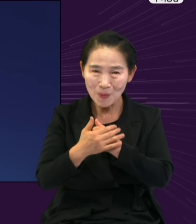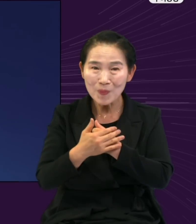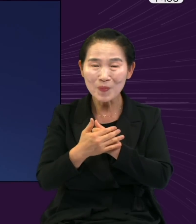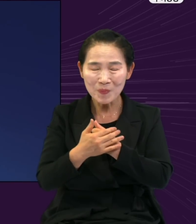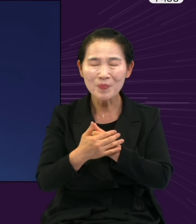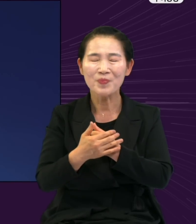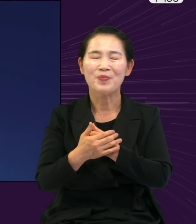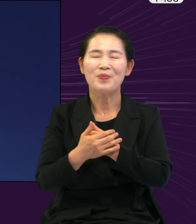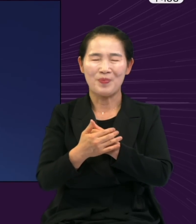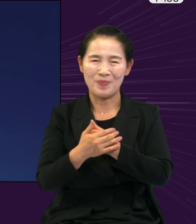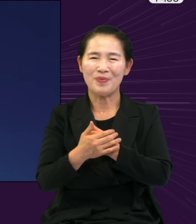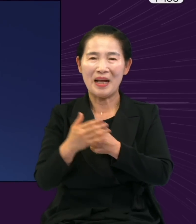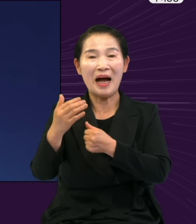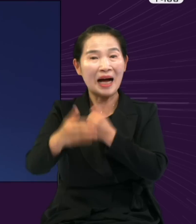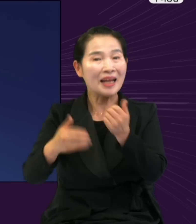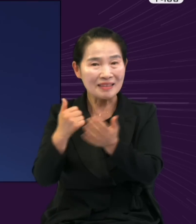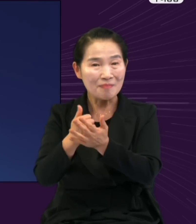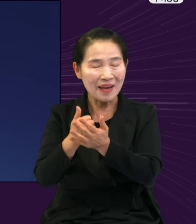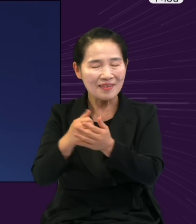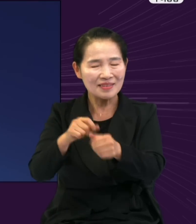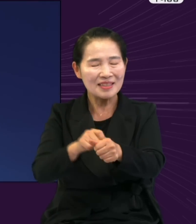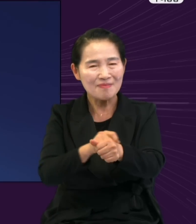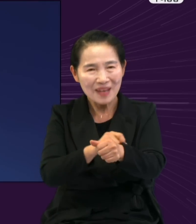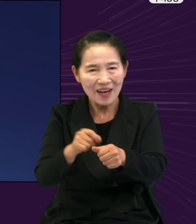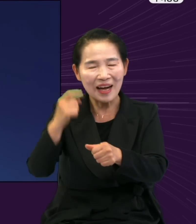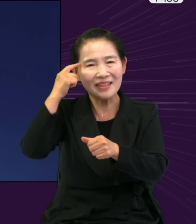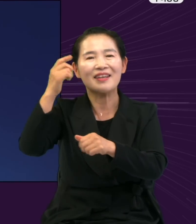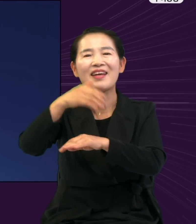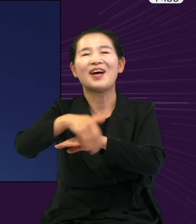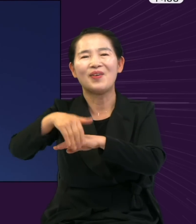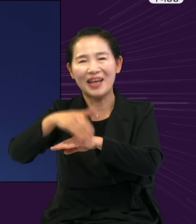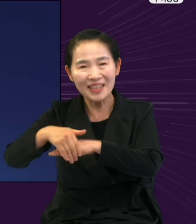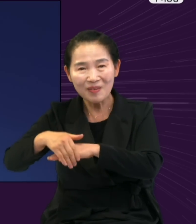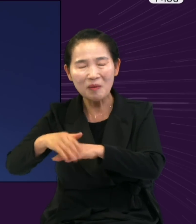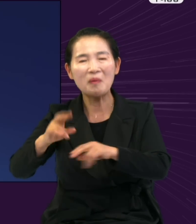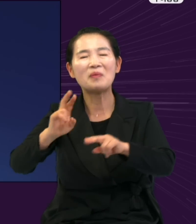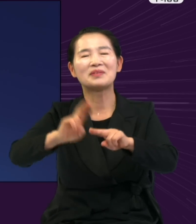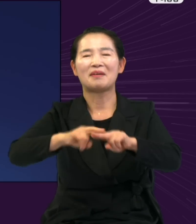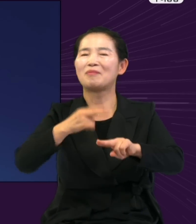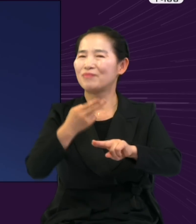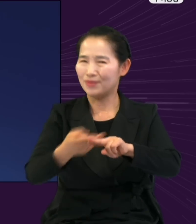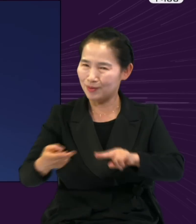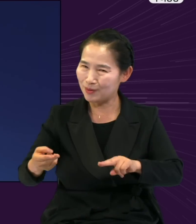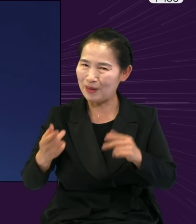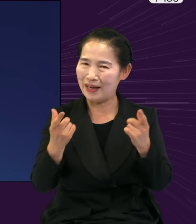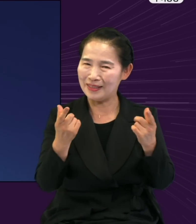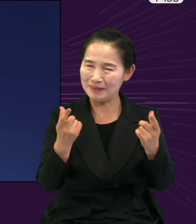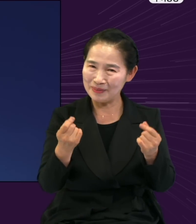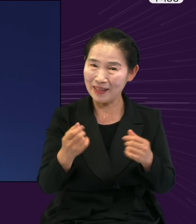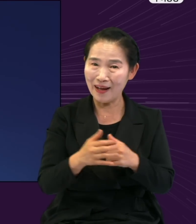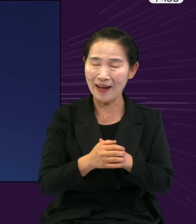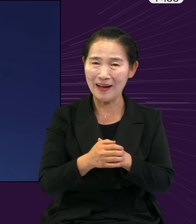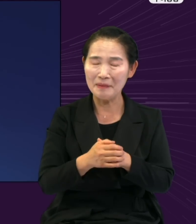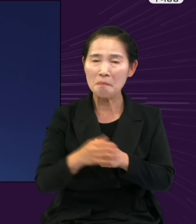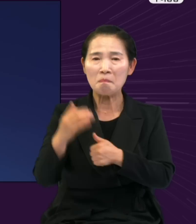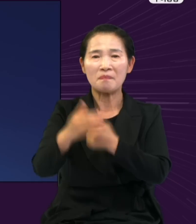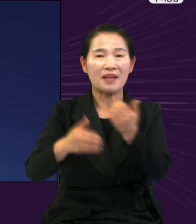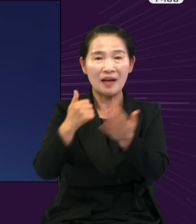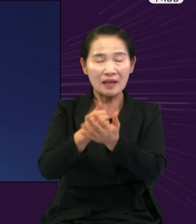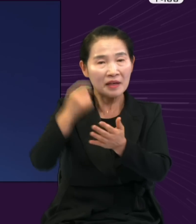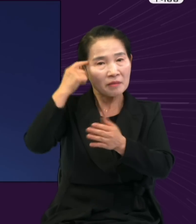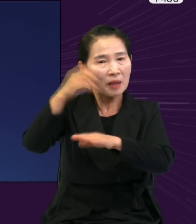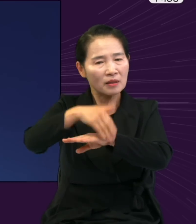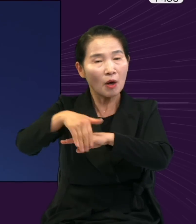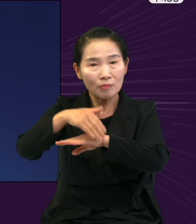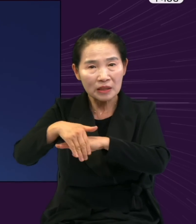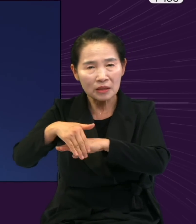위한 하나님의 특별한 선물, 섭리입니다. 하나님의 크신 섭리를